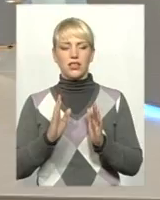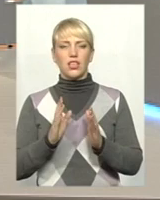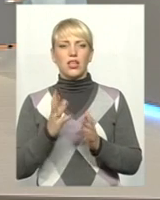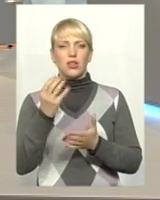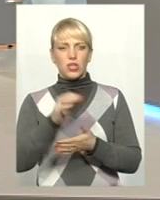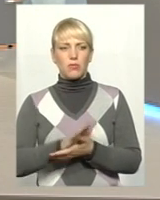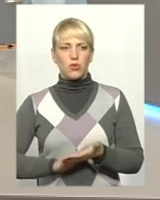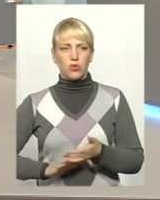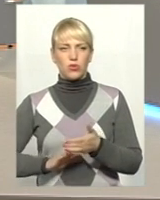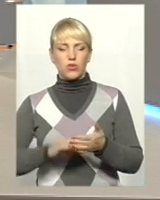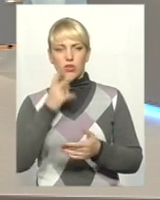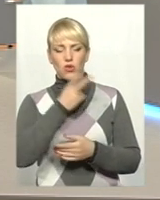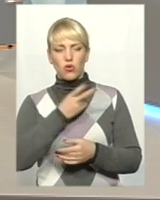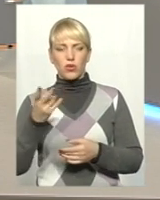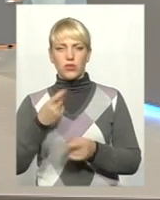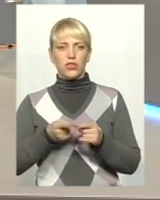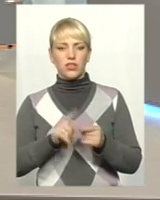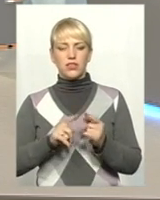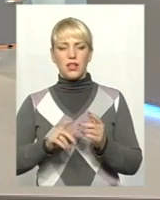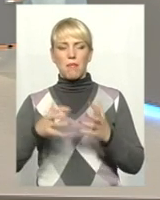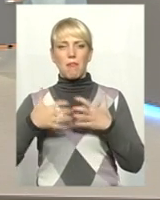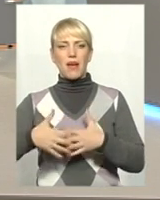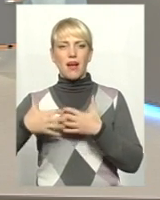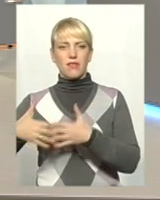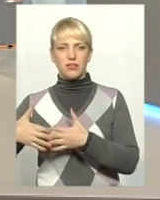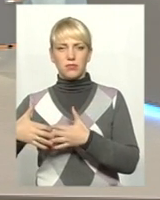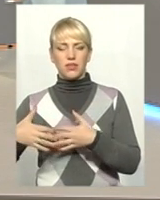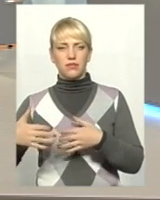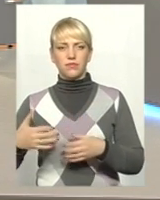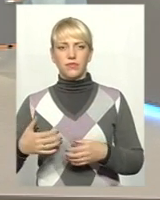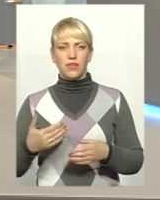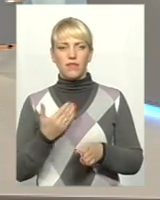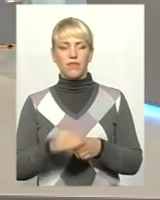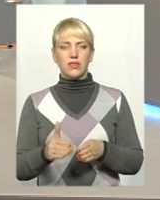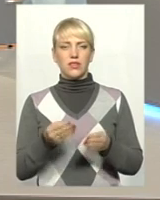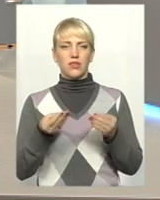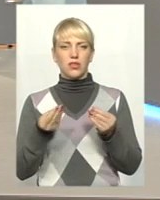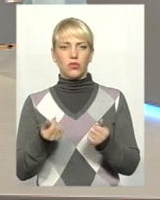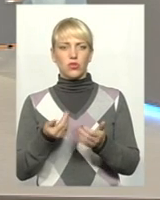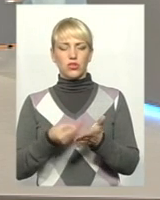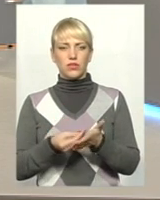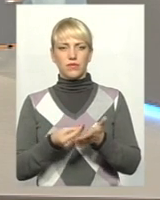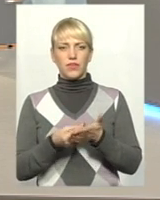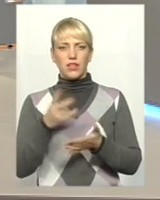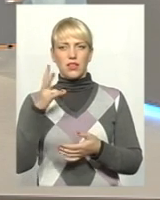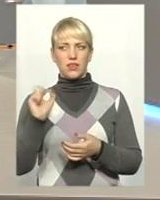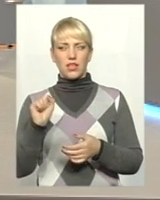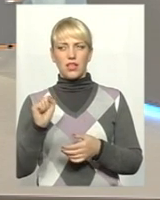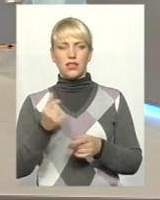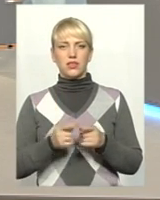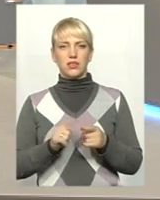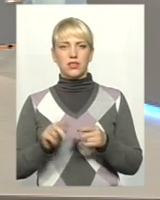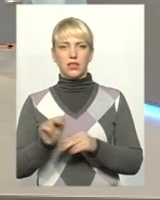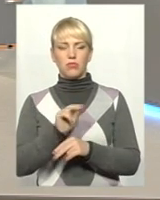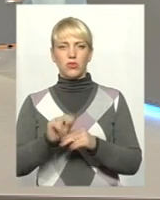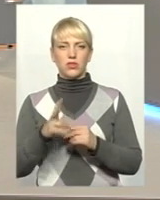огляду на ті механізми виділення бюджетних коштів на їх